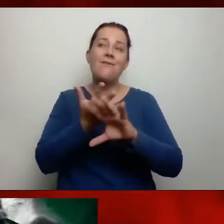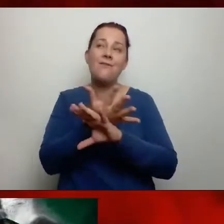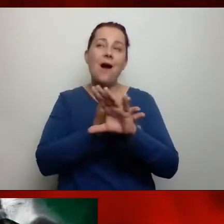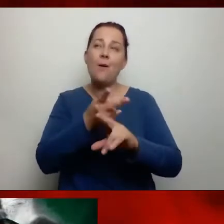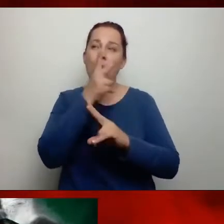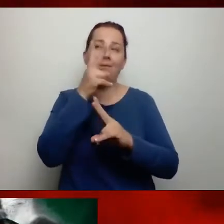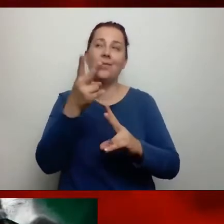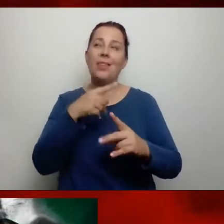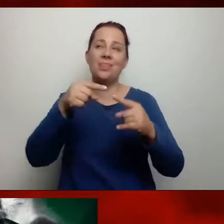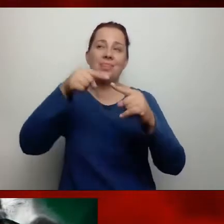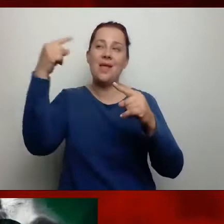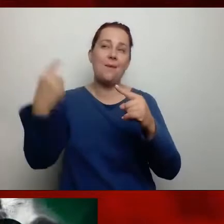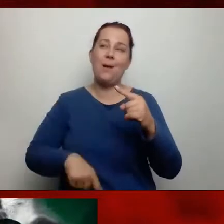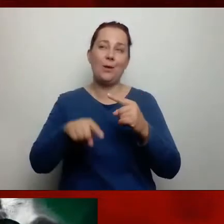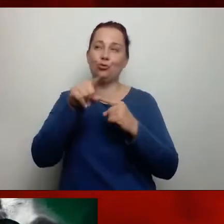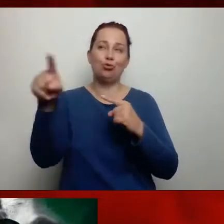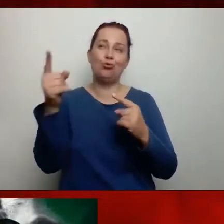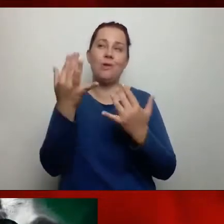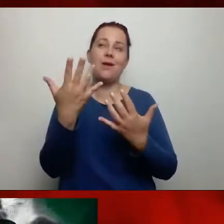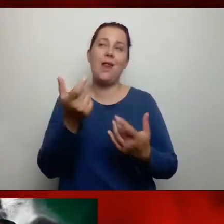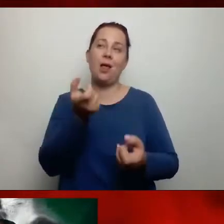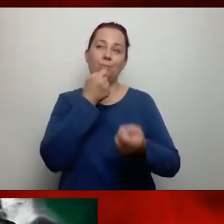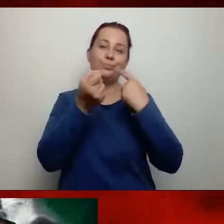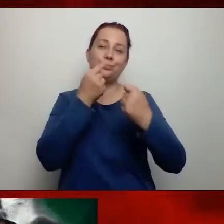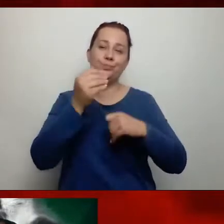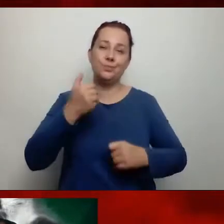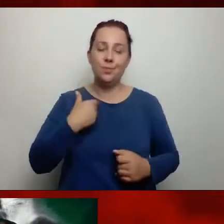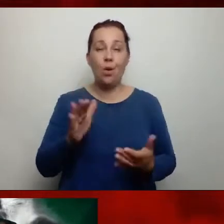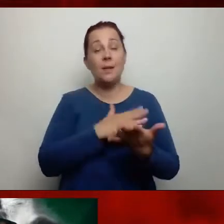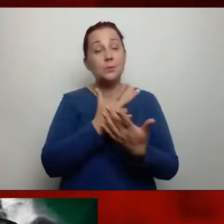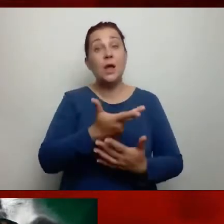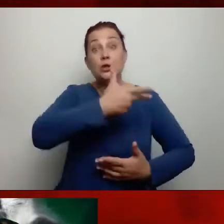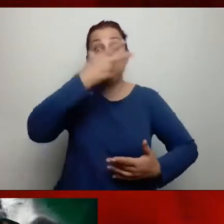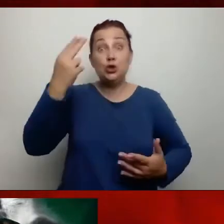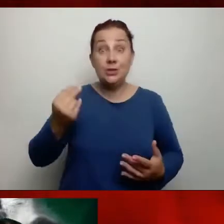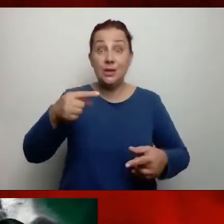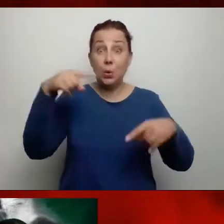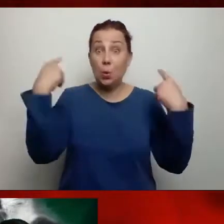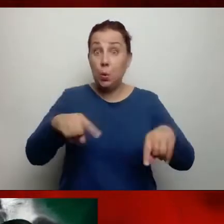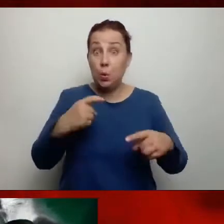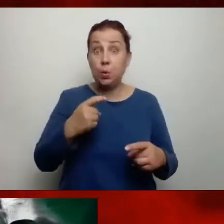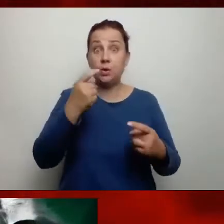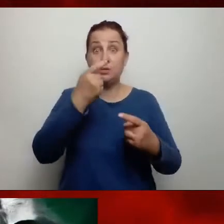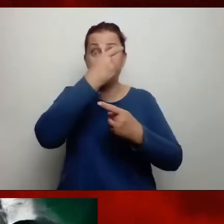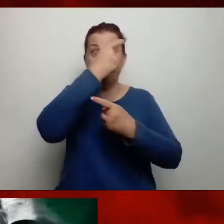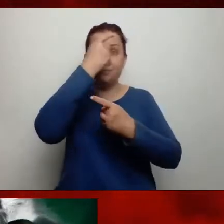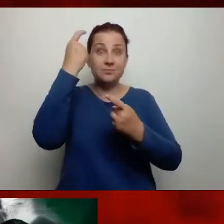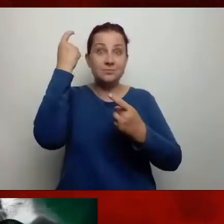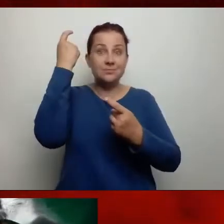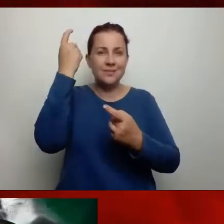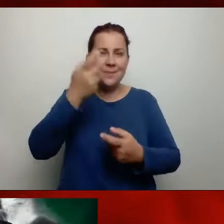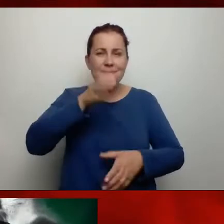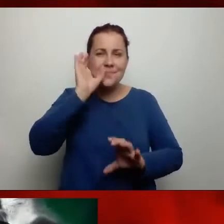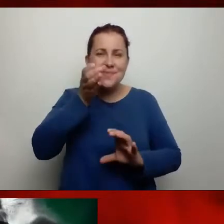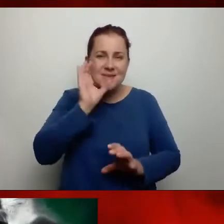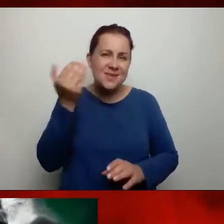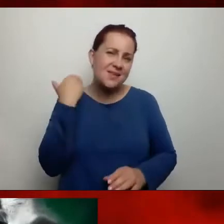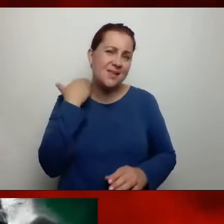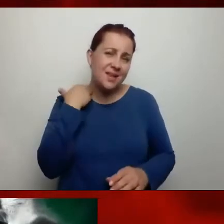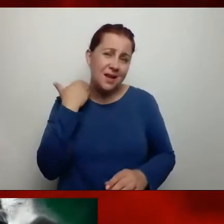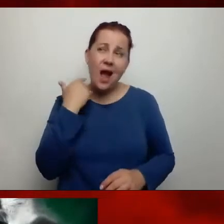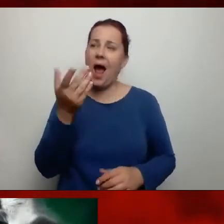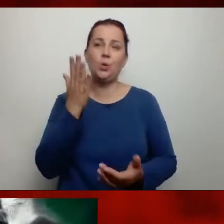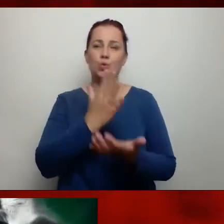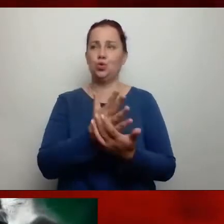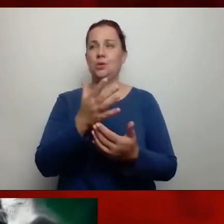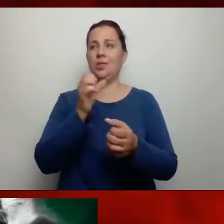Tak? Powinno być już napisane, że od 3 dni nie pił, a jest 5 dni albo